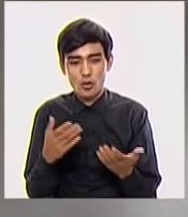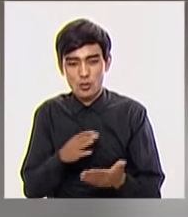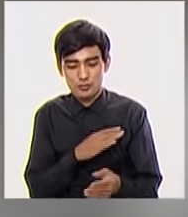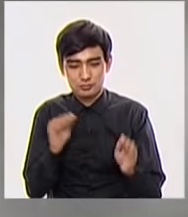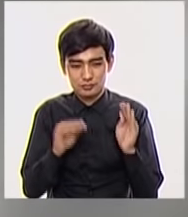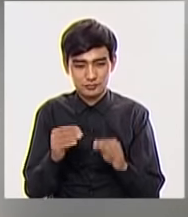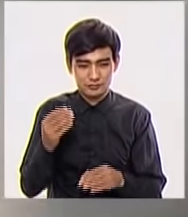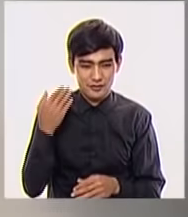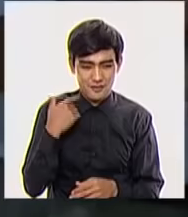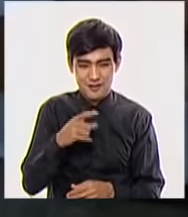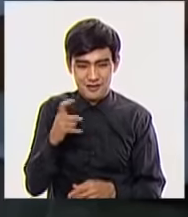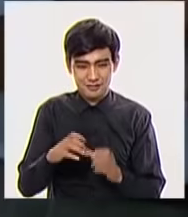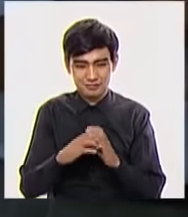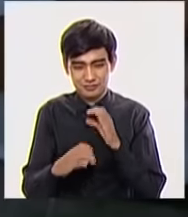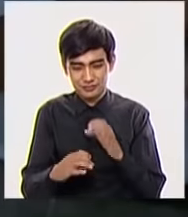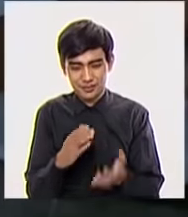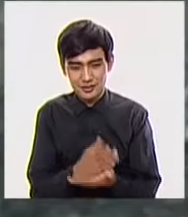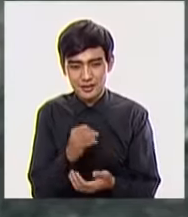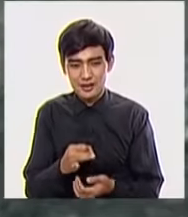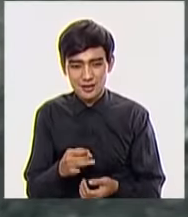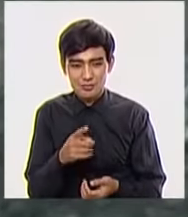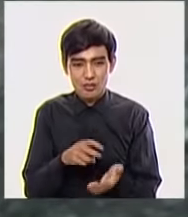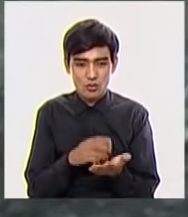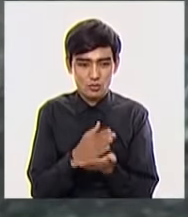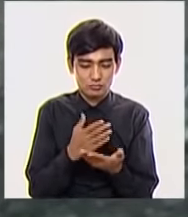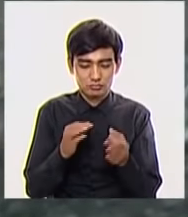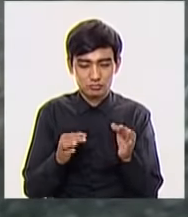прокладывают долгожданный газопровод? Оправданы ли их опасения?